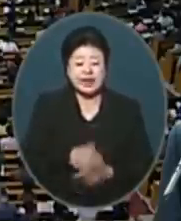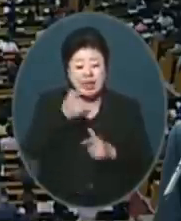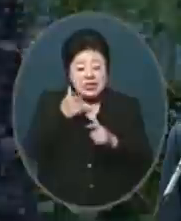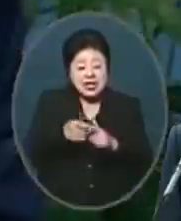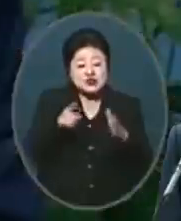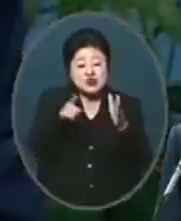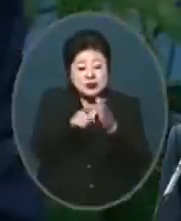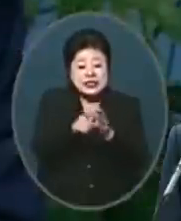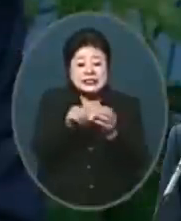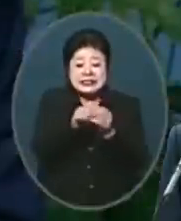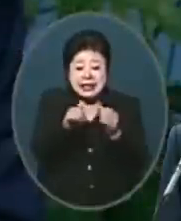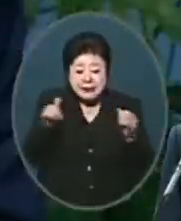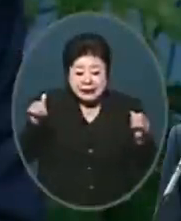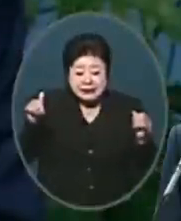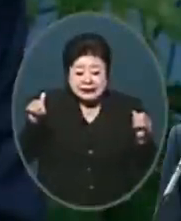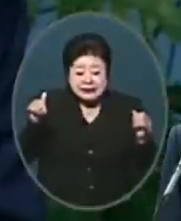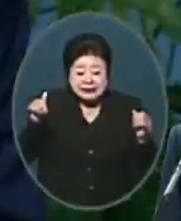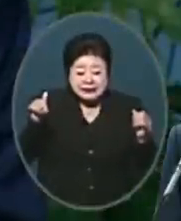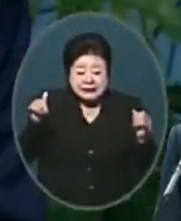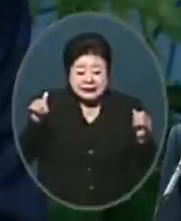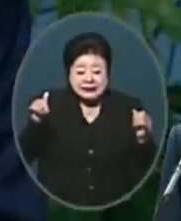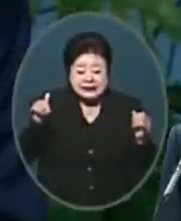예수 믿는 사람은